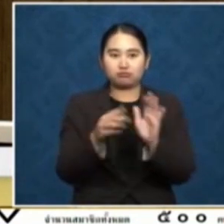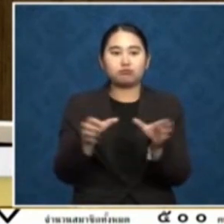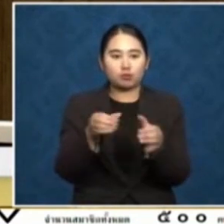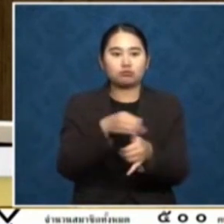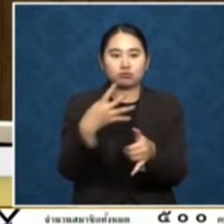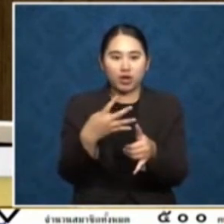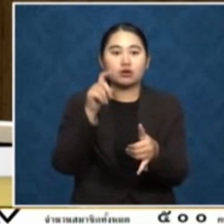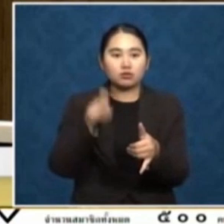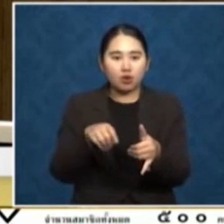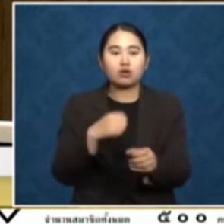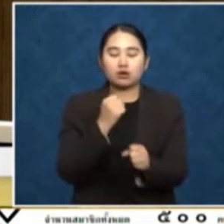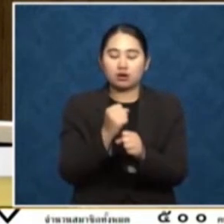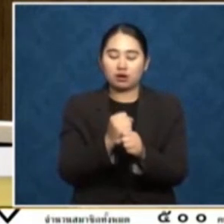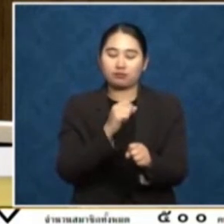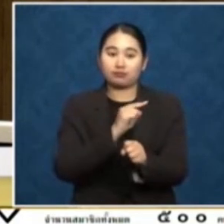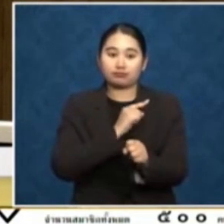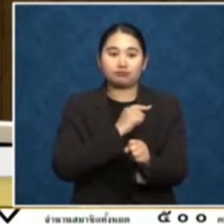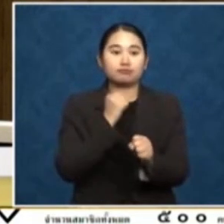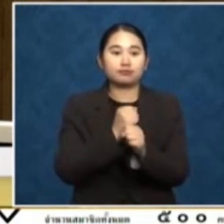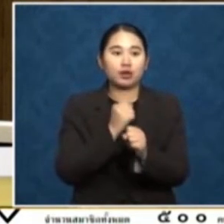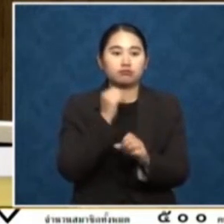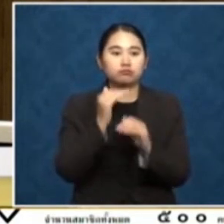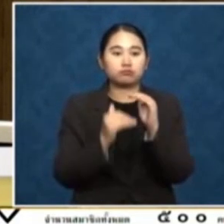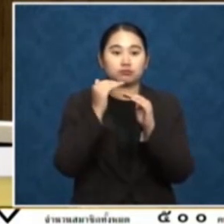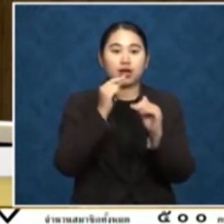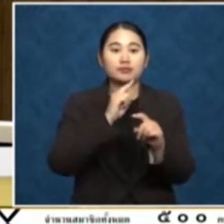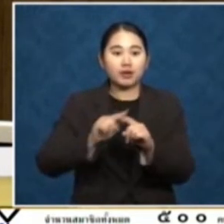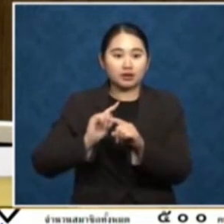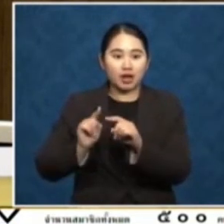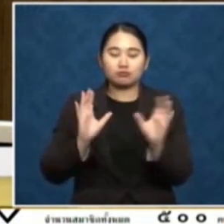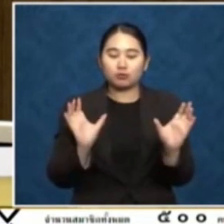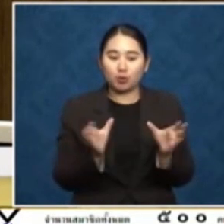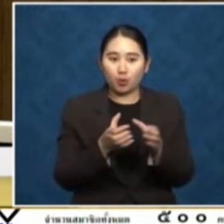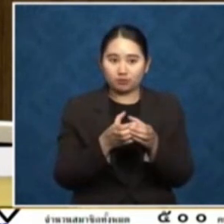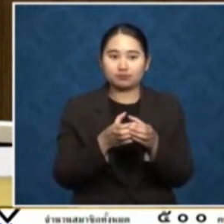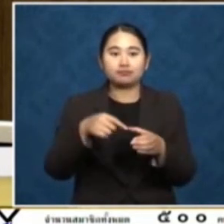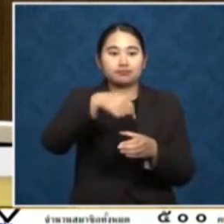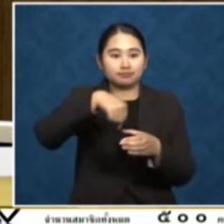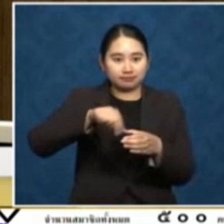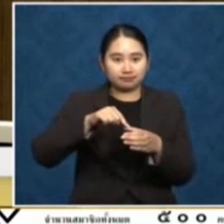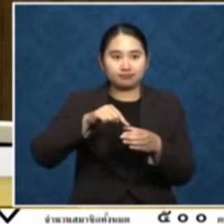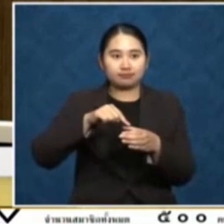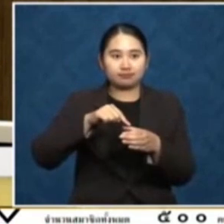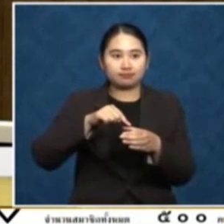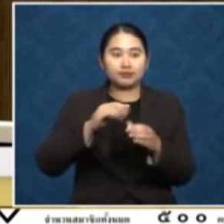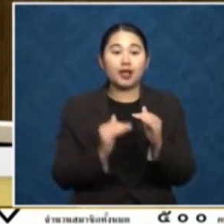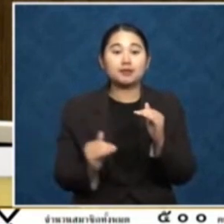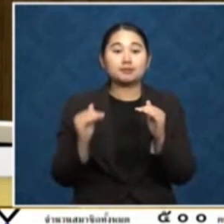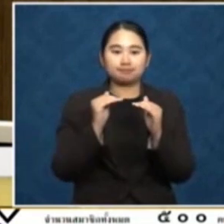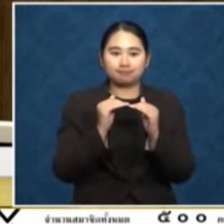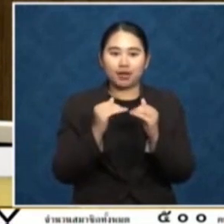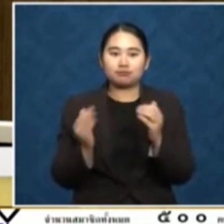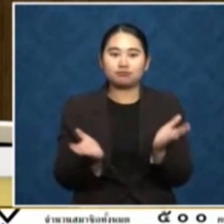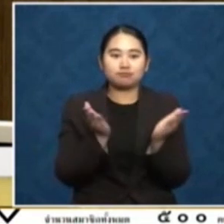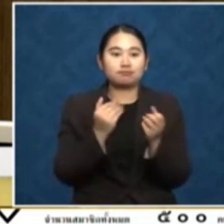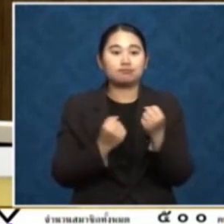ฎหมายฉบับนี้และเราจะต้องมีงานที่จะต้องทำอีกมากมายเหลือเกินที่จะผลักดันความ